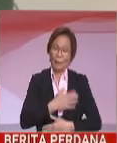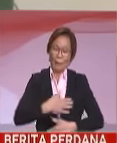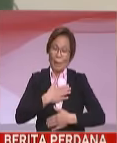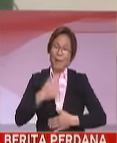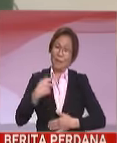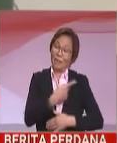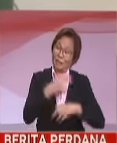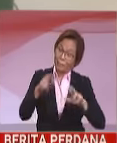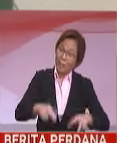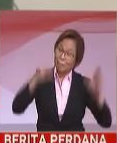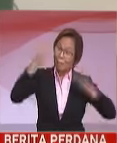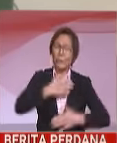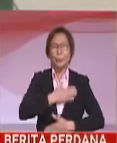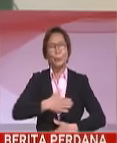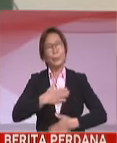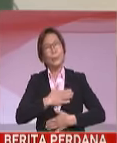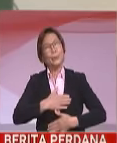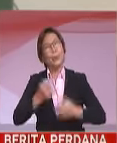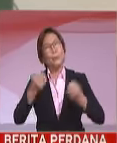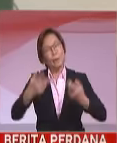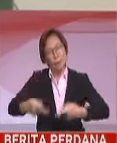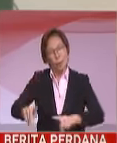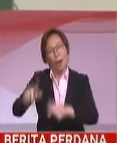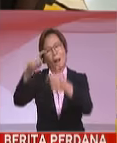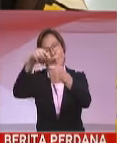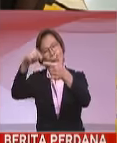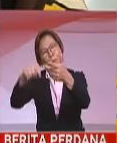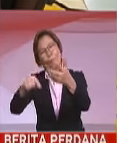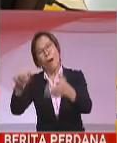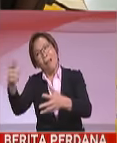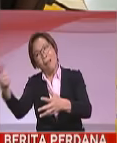rakyat Malaysia ini menikmati banyak lagi peluang-peluang yang lain.